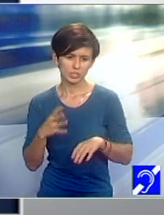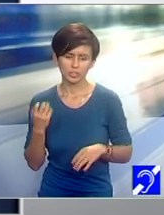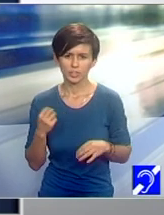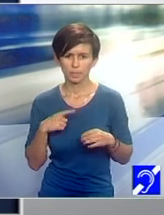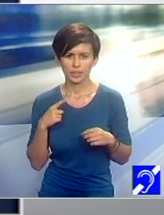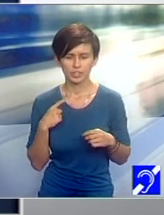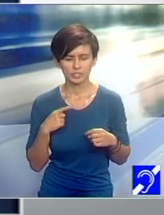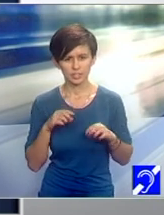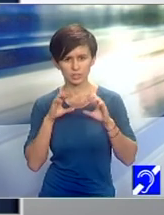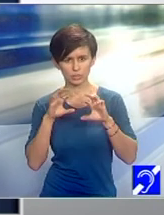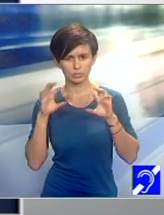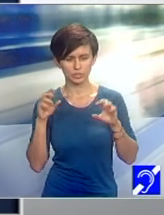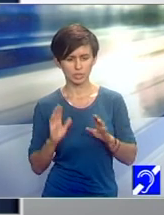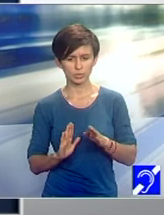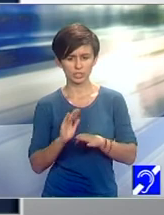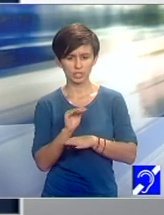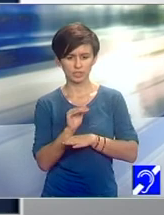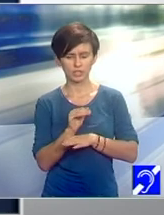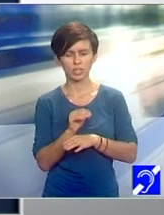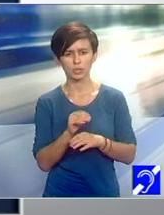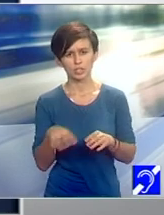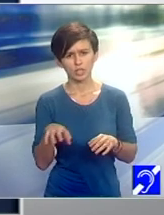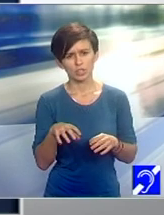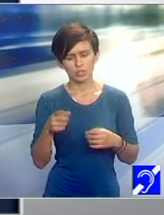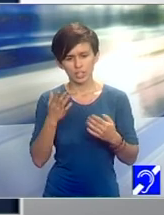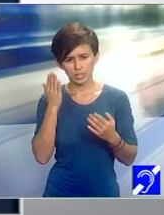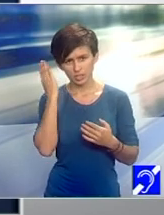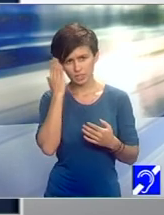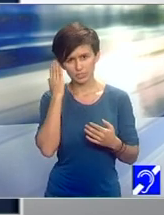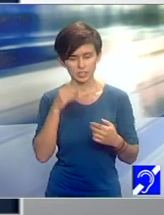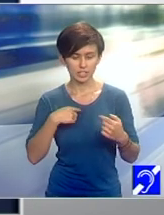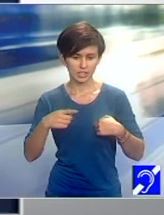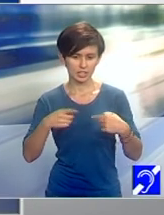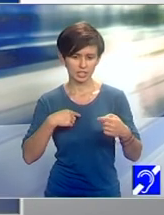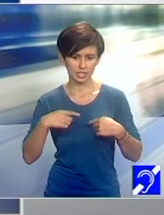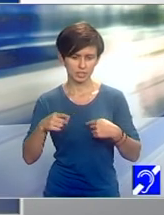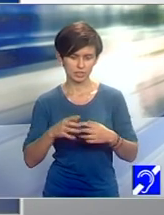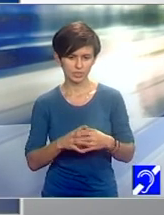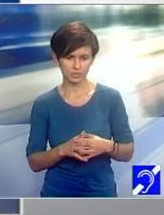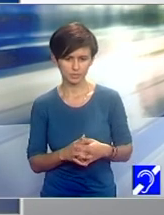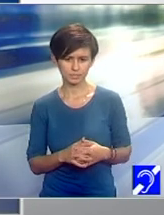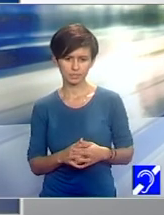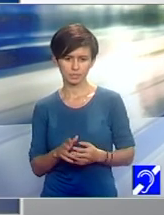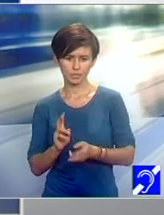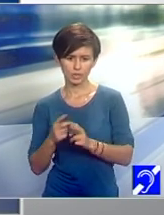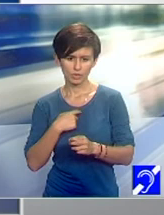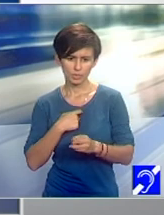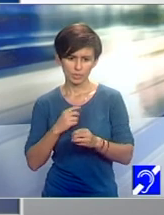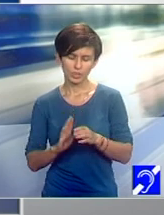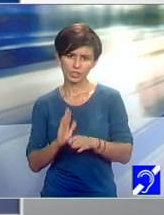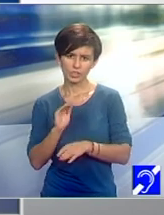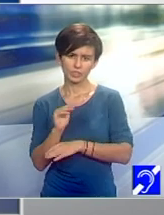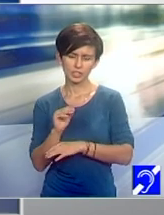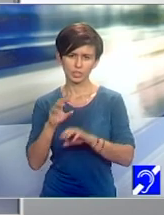loc al învățării interactive pentru copii. Cum poate deveni un muzeu un loc al învățării? În foarte